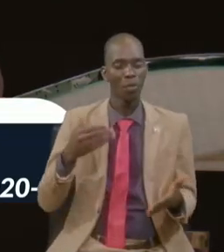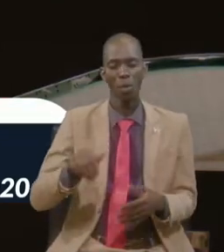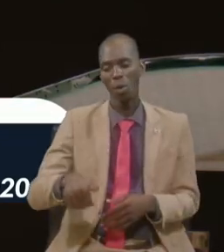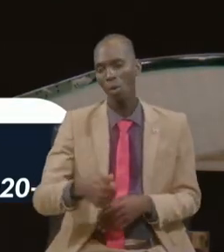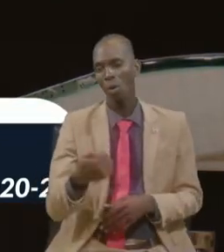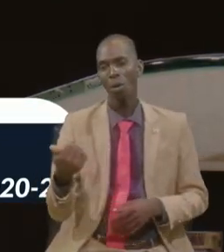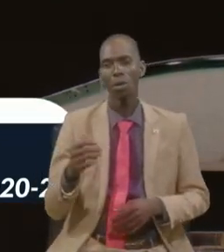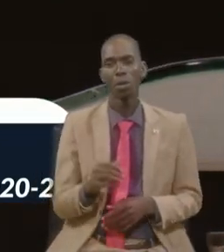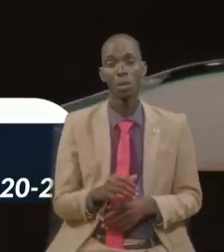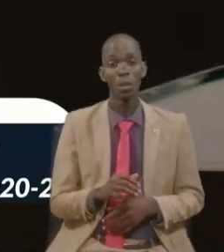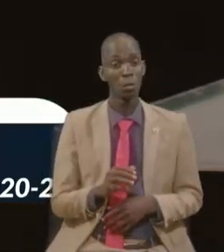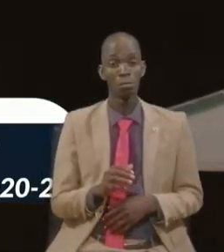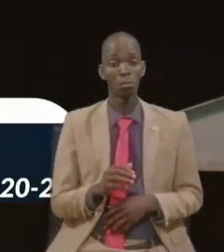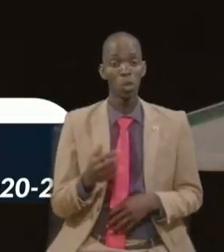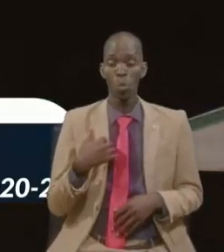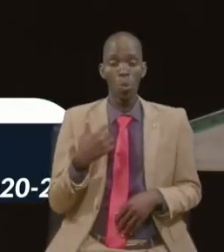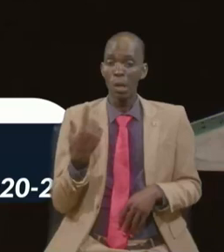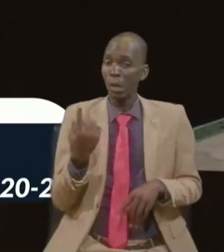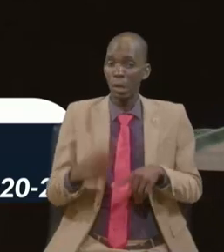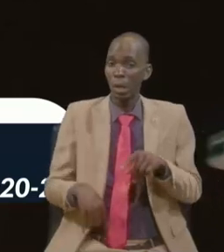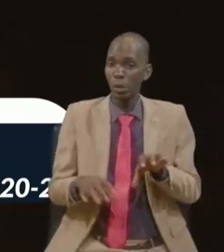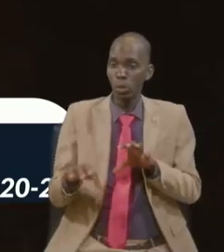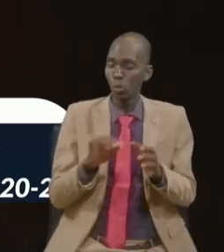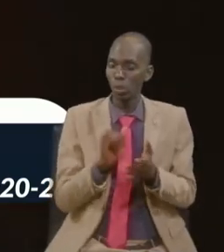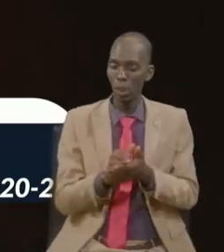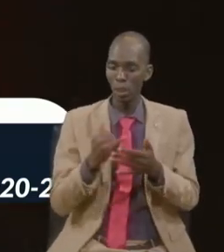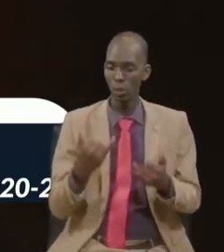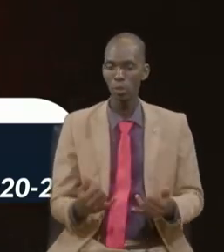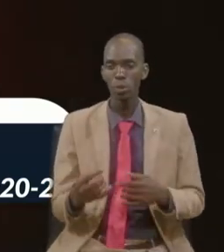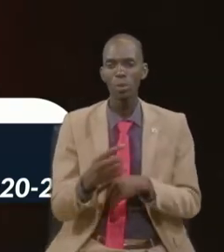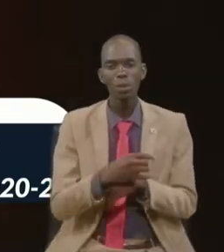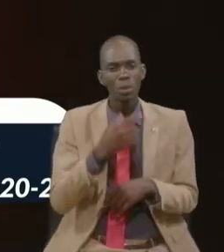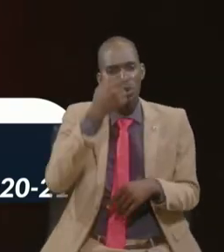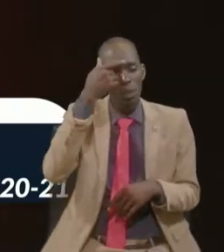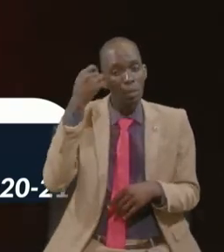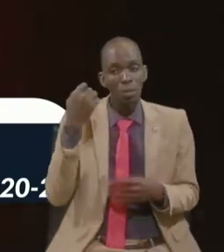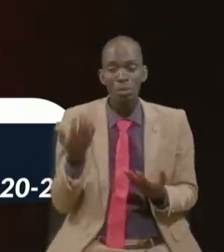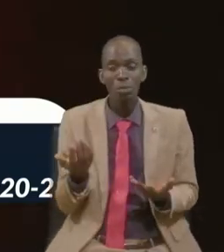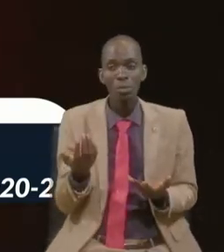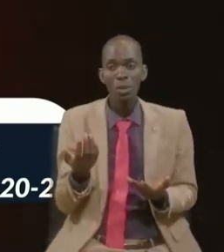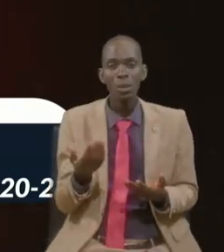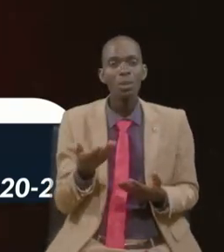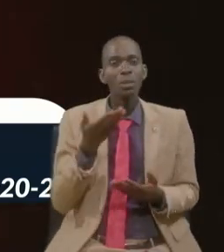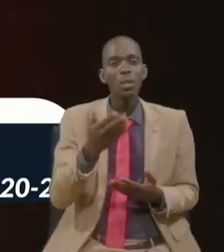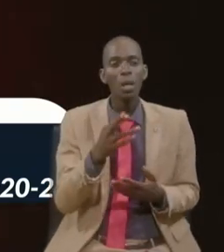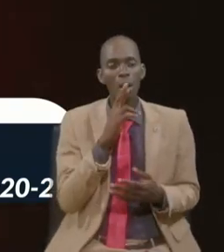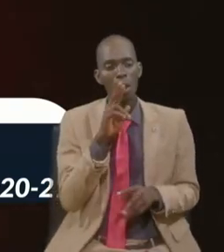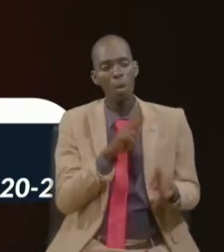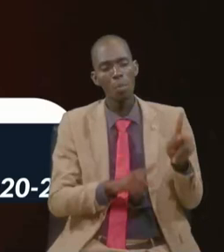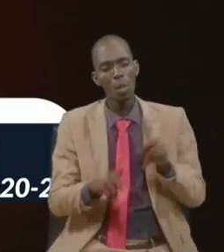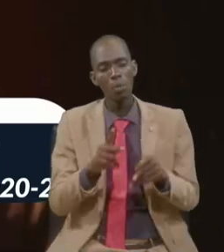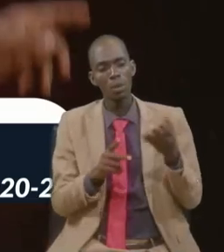reprends-les devant tous. Quelqu'un dit qu'on ne peut pas le faire aujourd'hui parce que il y a des